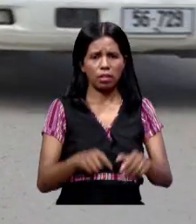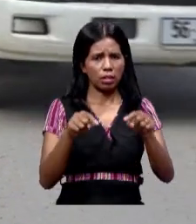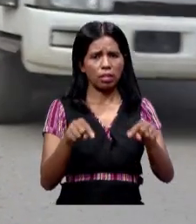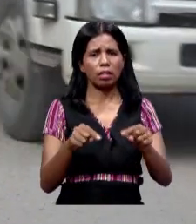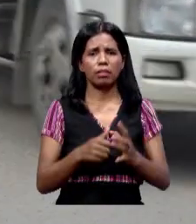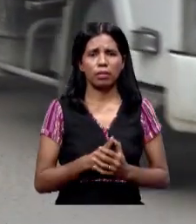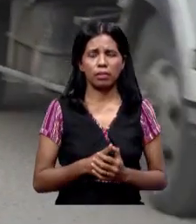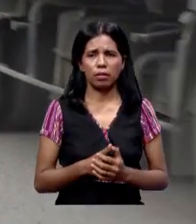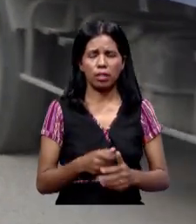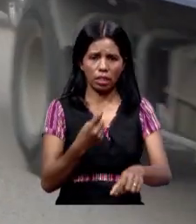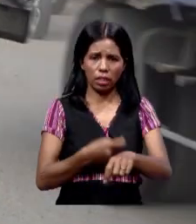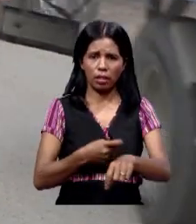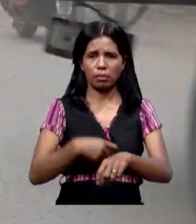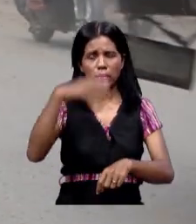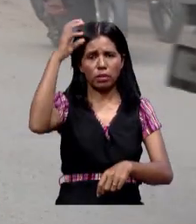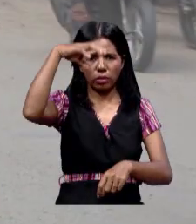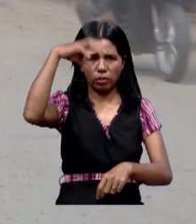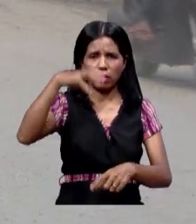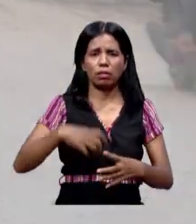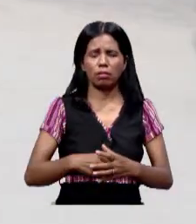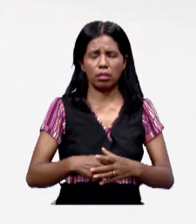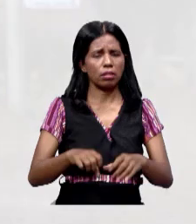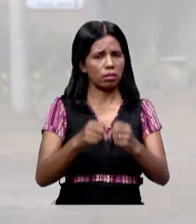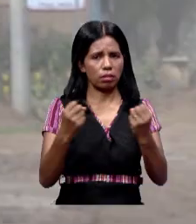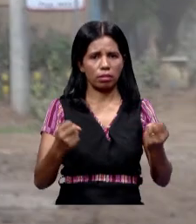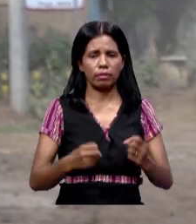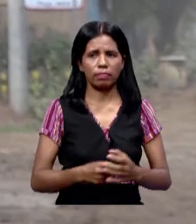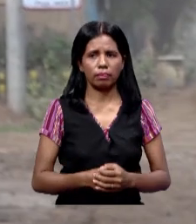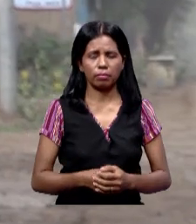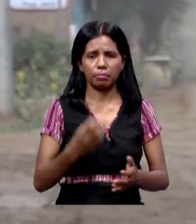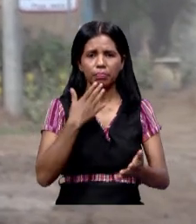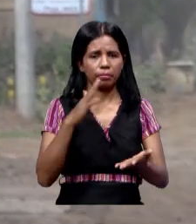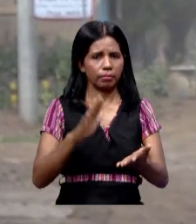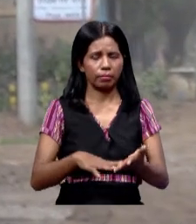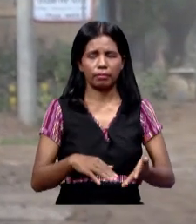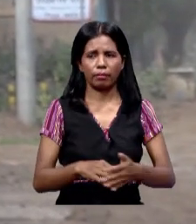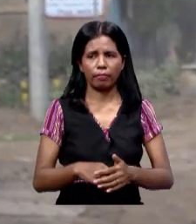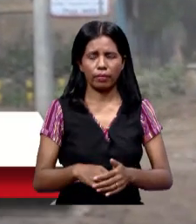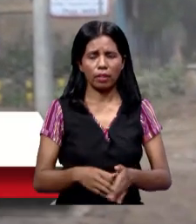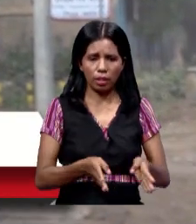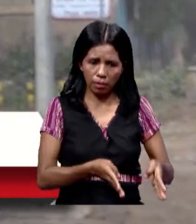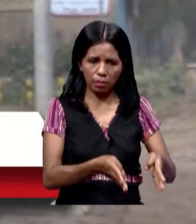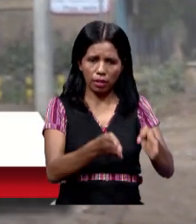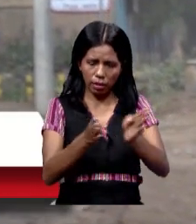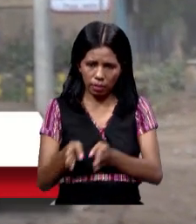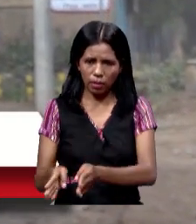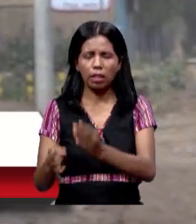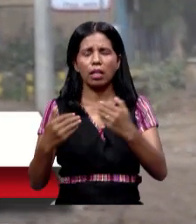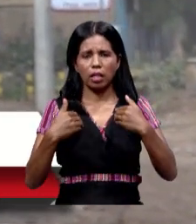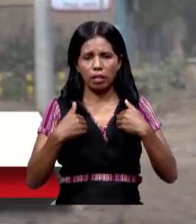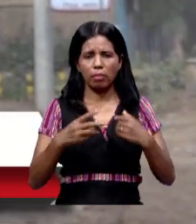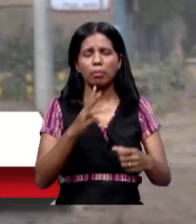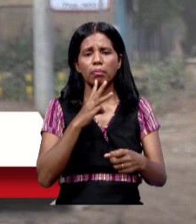ya tempu udang ini atas tambah iya iya baleta iya. Ini